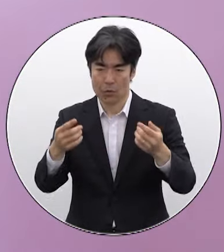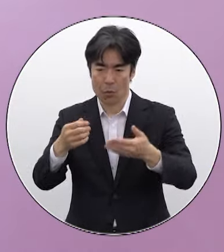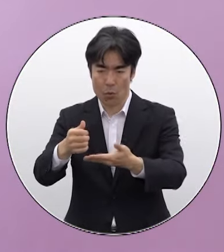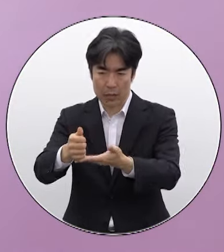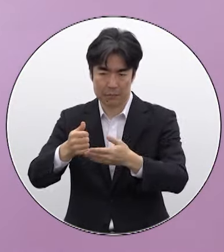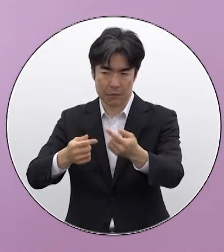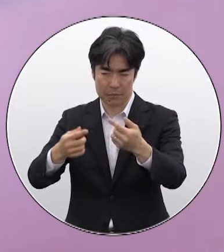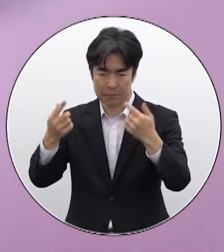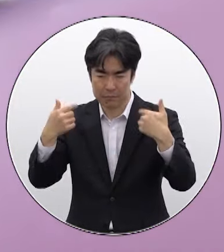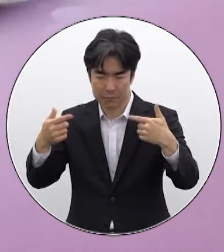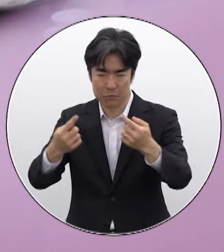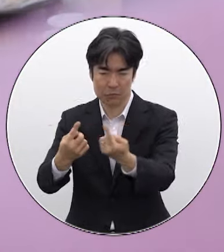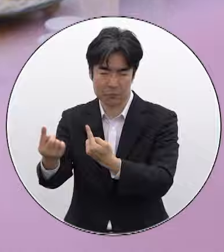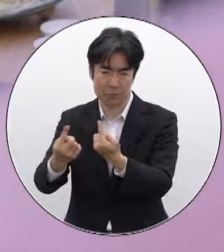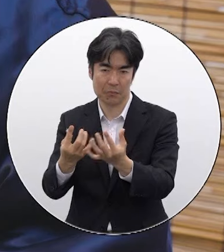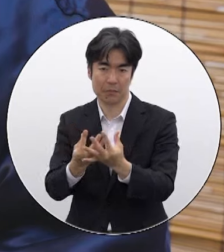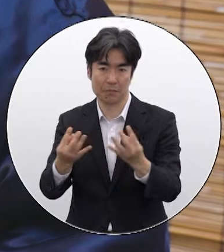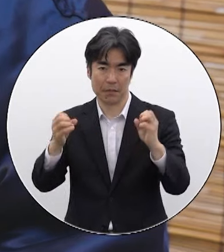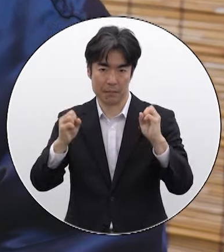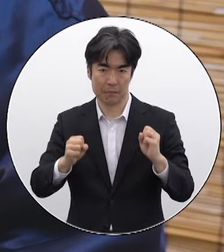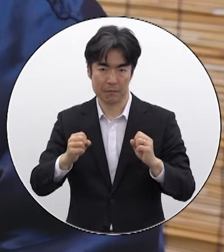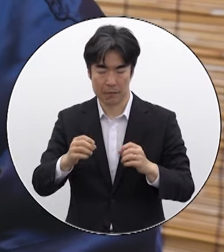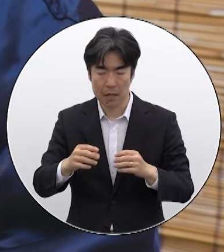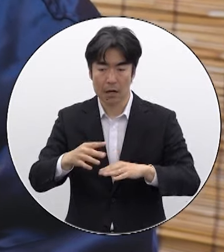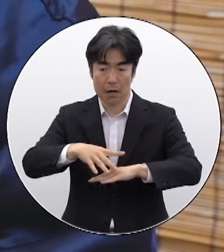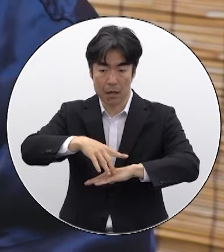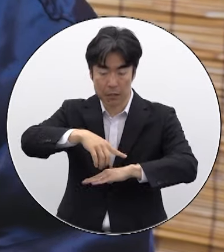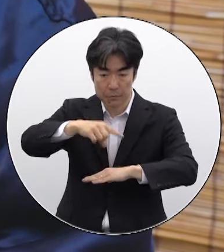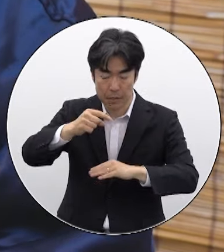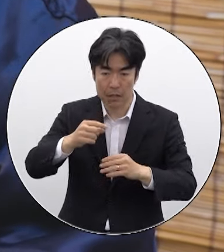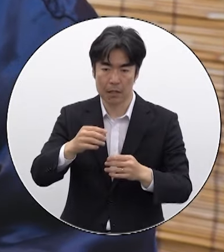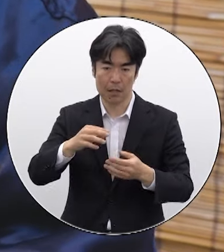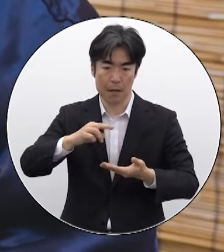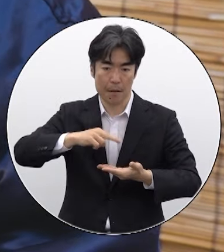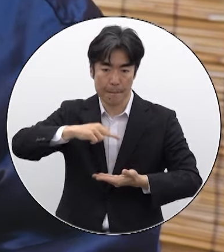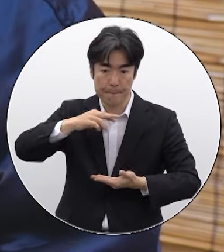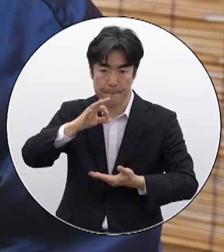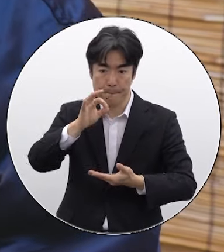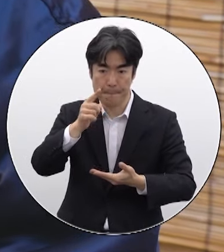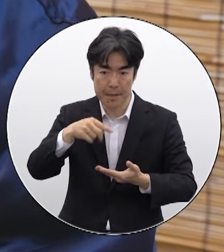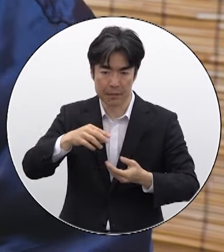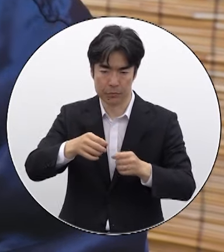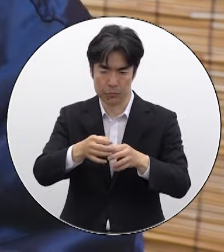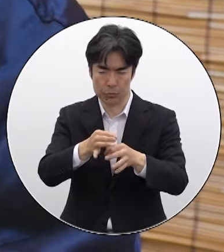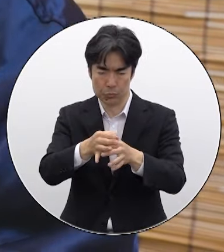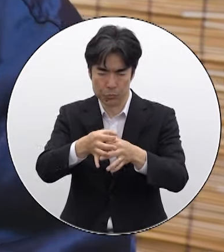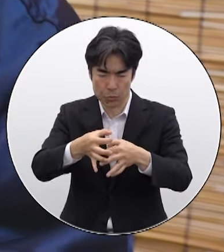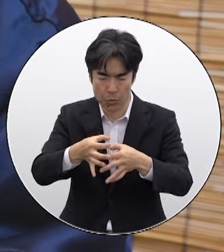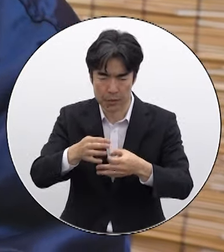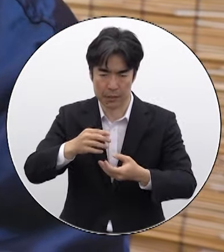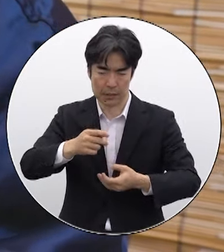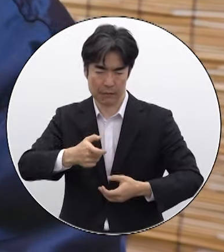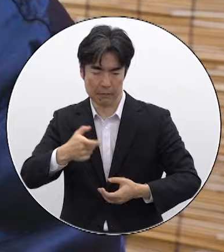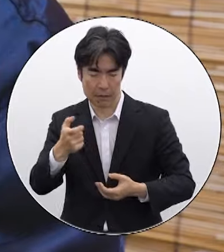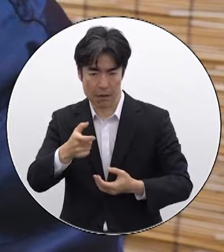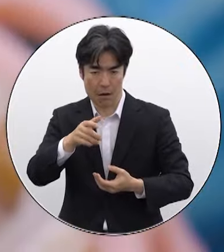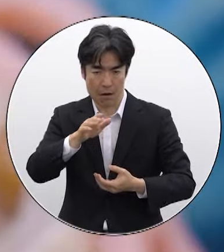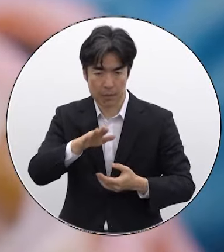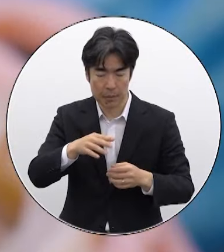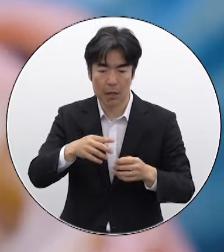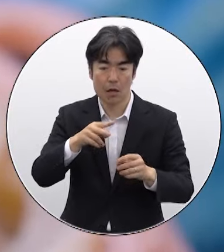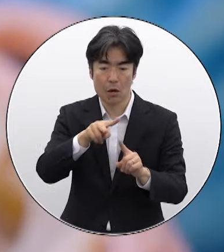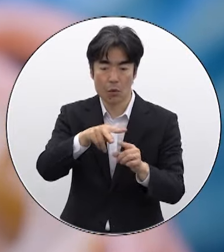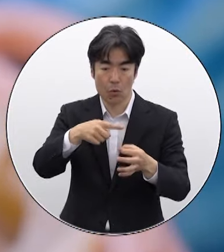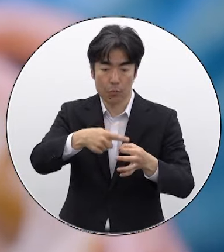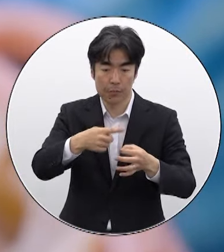に愛されています。 一番最初はこんな麺が太くて硬くてこんなのあるんだっていうね。小